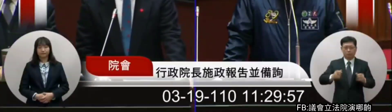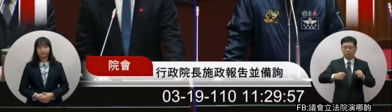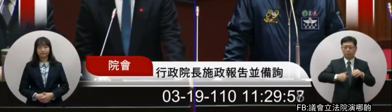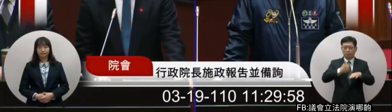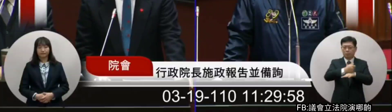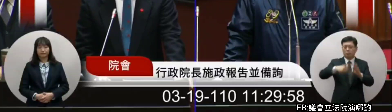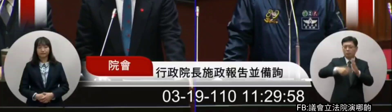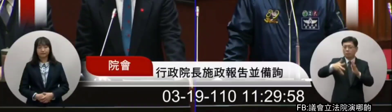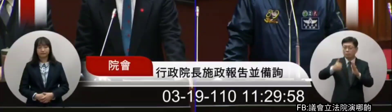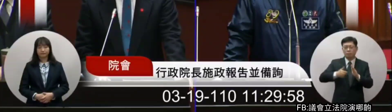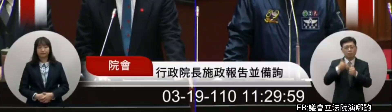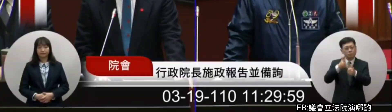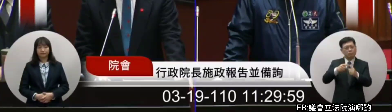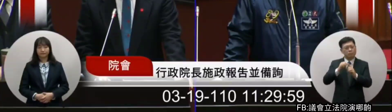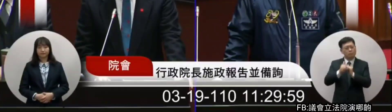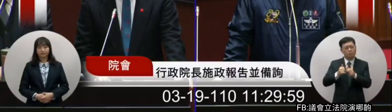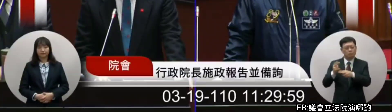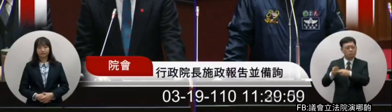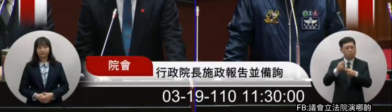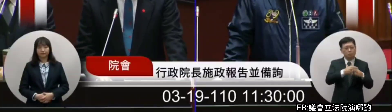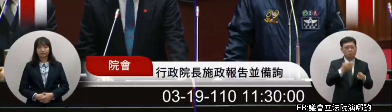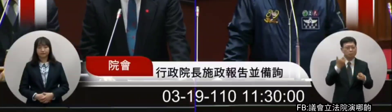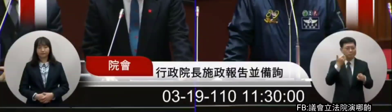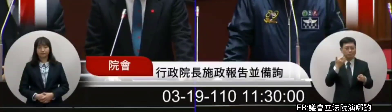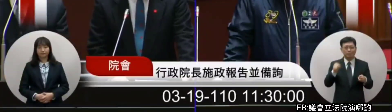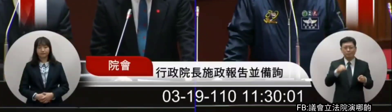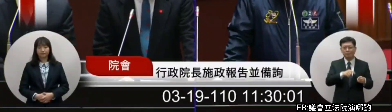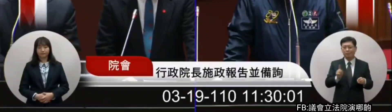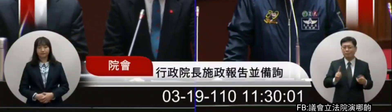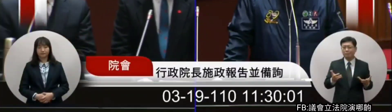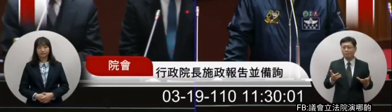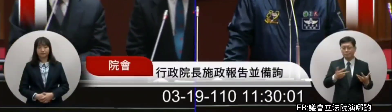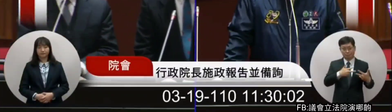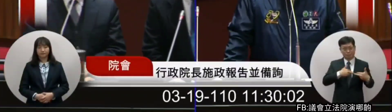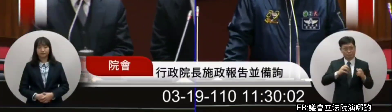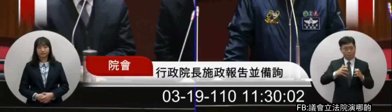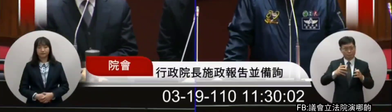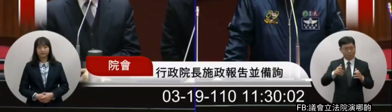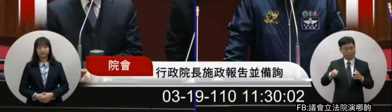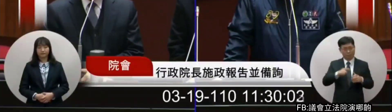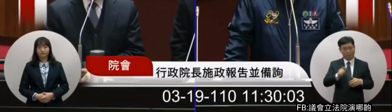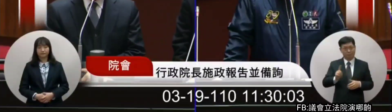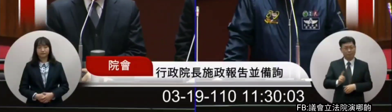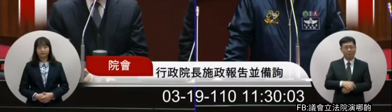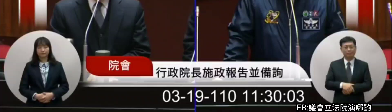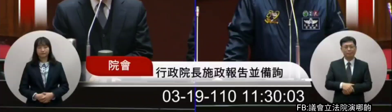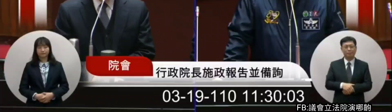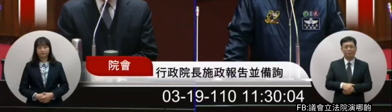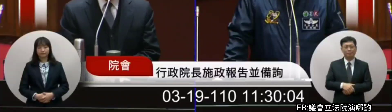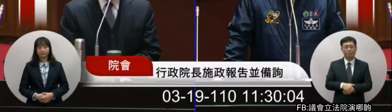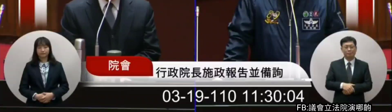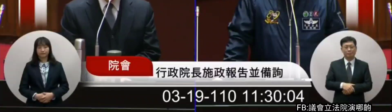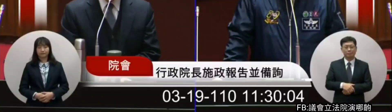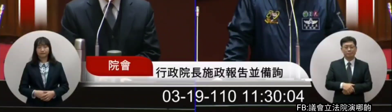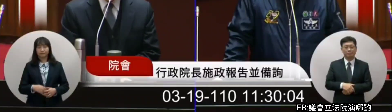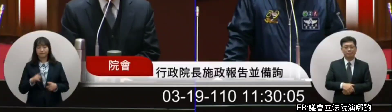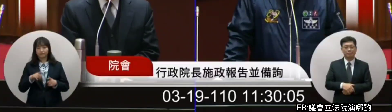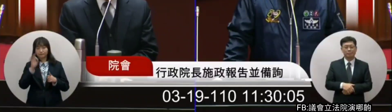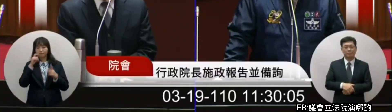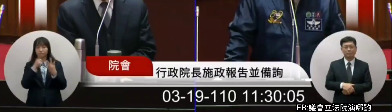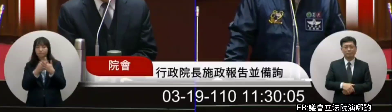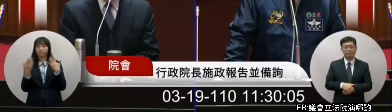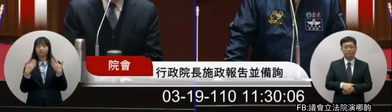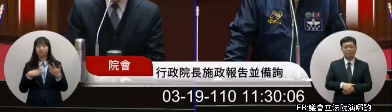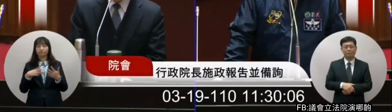请问啊，人民到底要相信哪一个蔡英文？ 人民看得清清楚